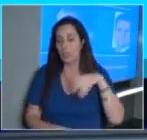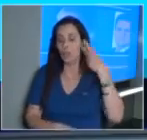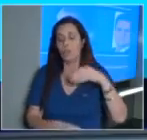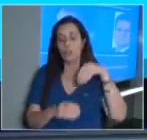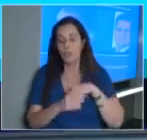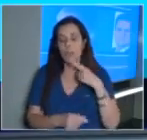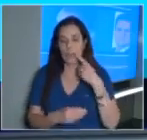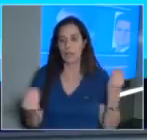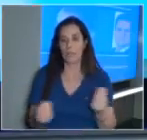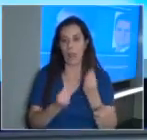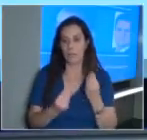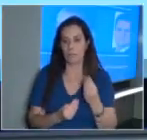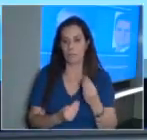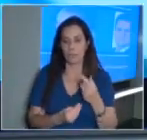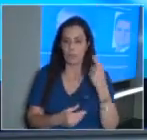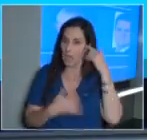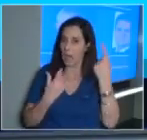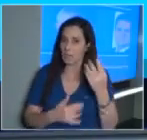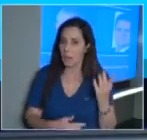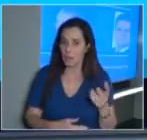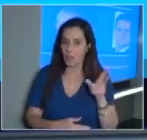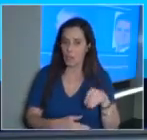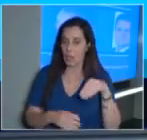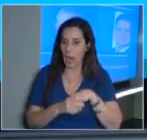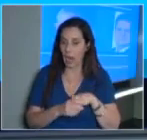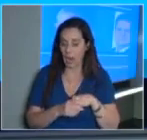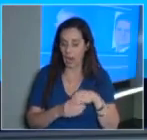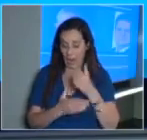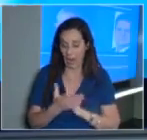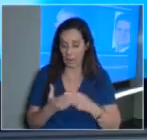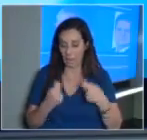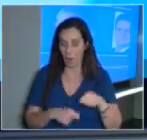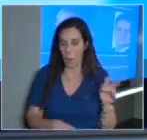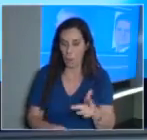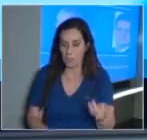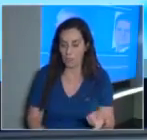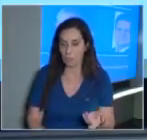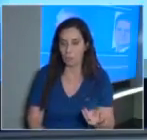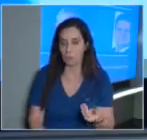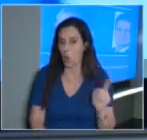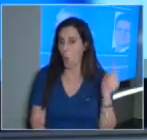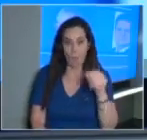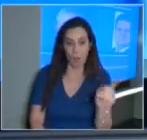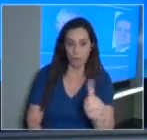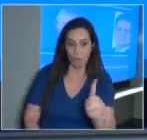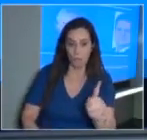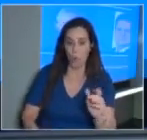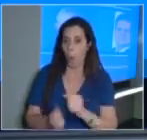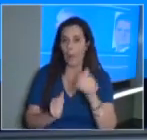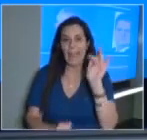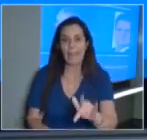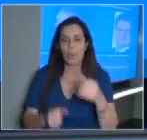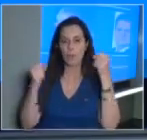ולהשתתף ולהגיד את הדברים. הנה, תארי לעצמך שיש חלק מחברי האופוזיציה נעדרו או החרימו